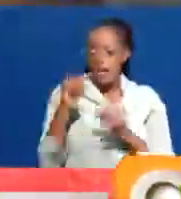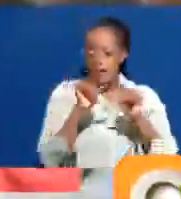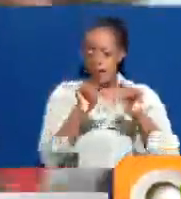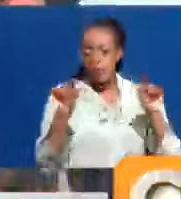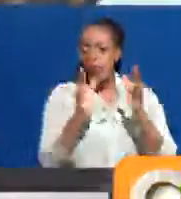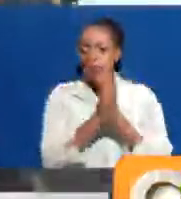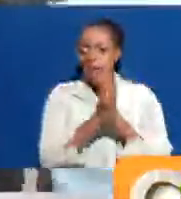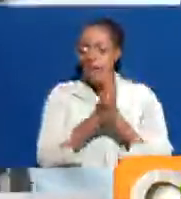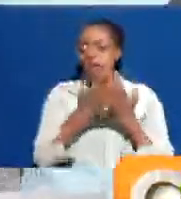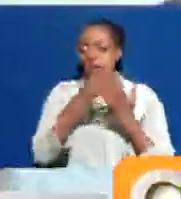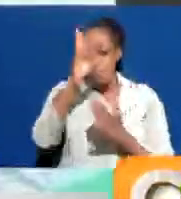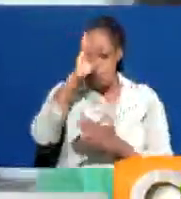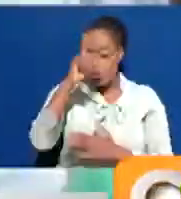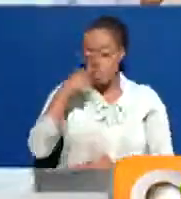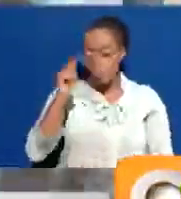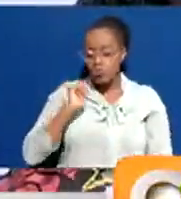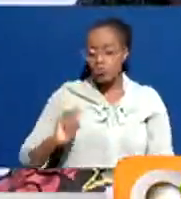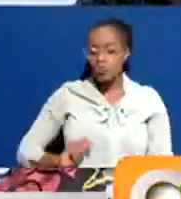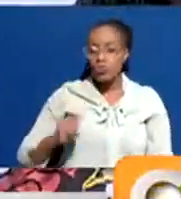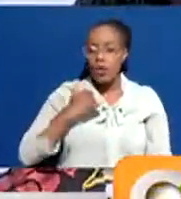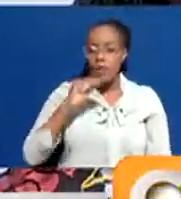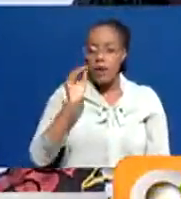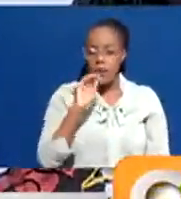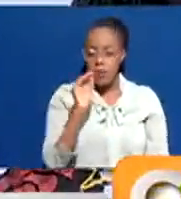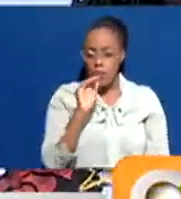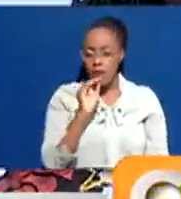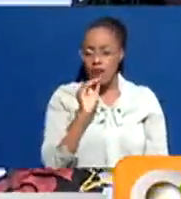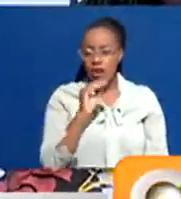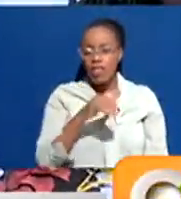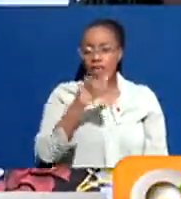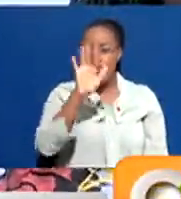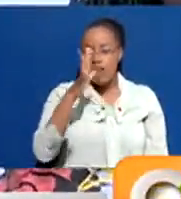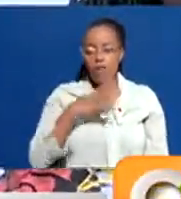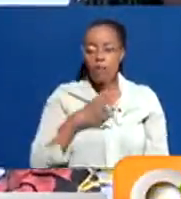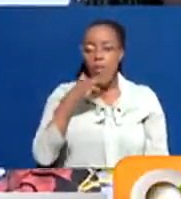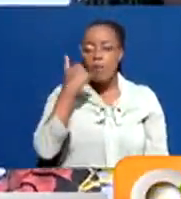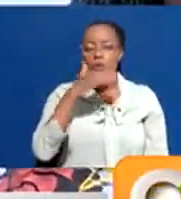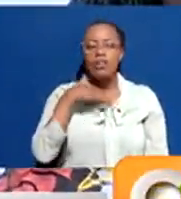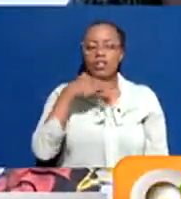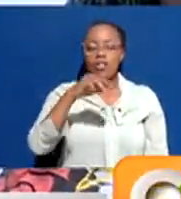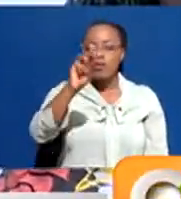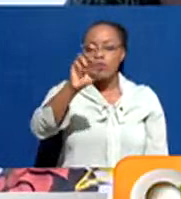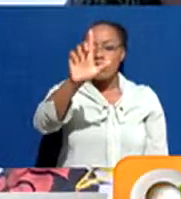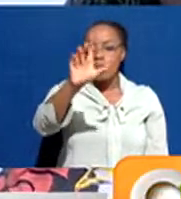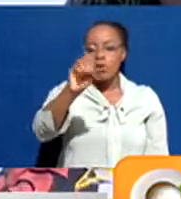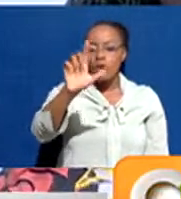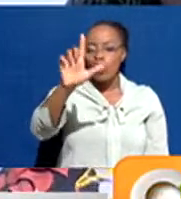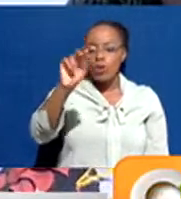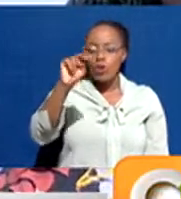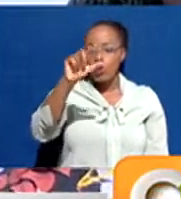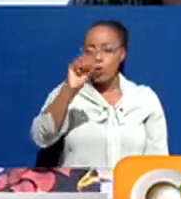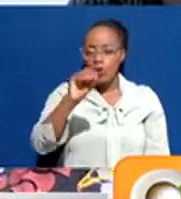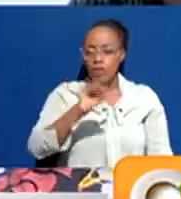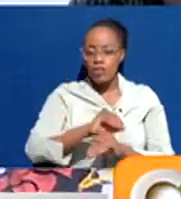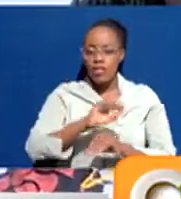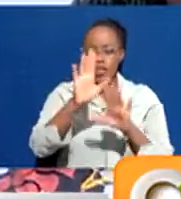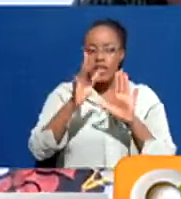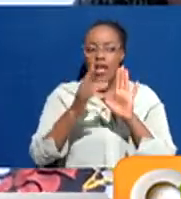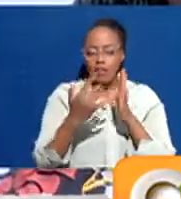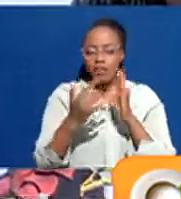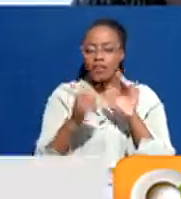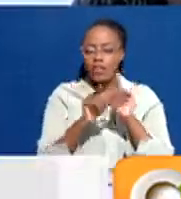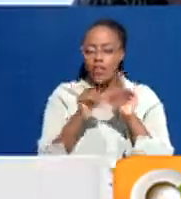maafisa wasiovalia sare za kazi. The 5 deaths in Mlolongo are clear examples of